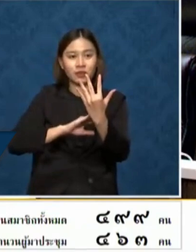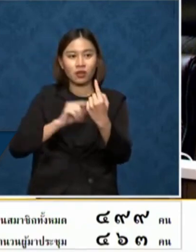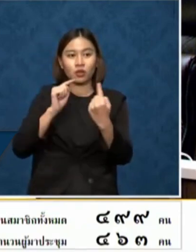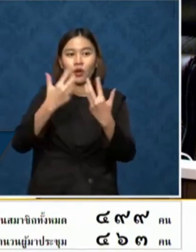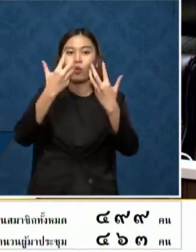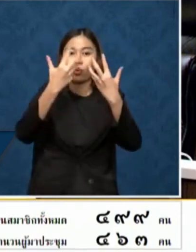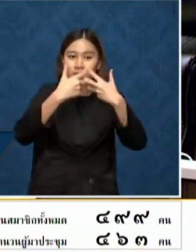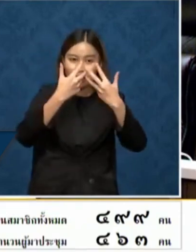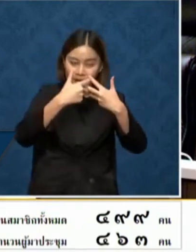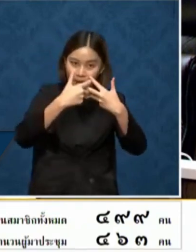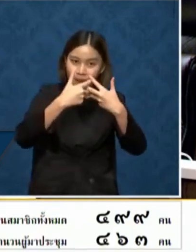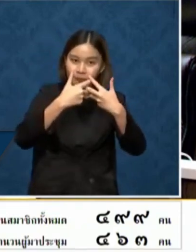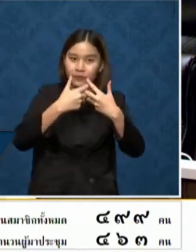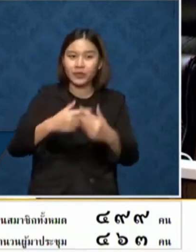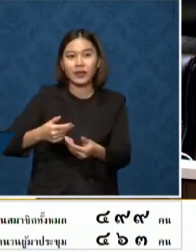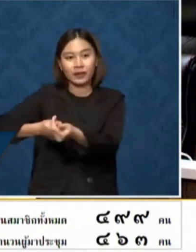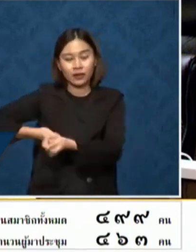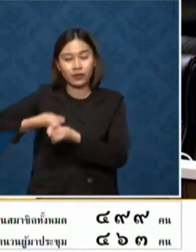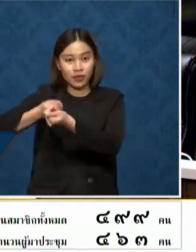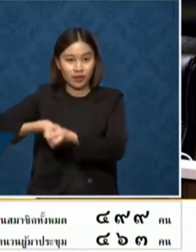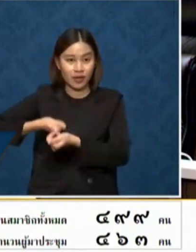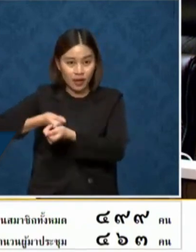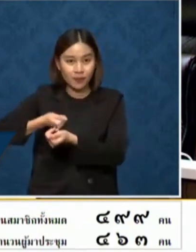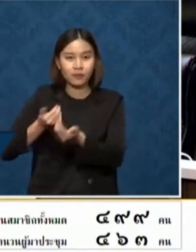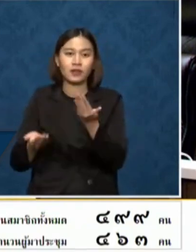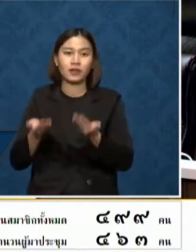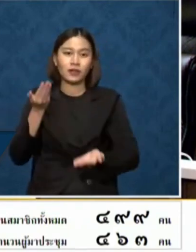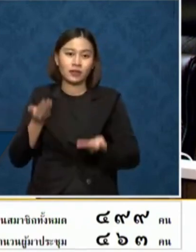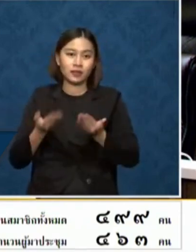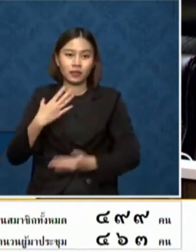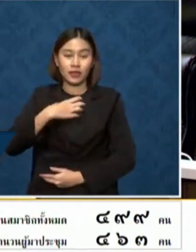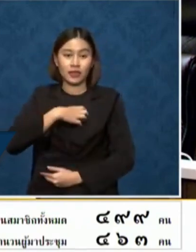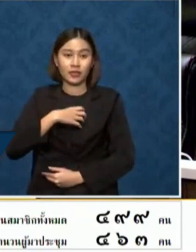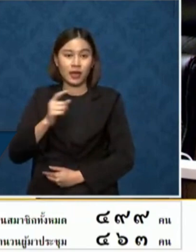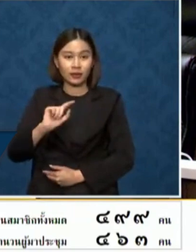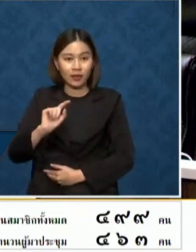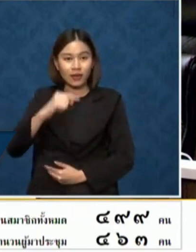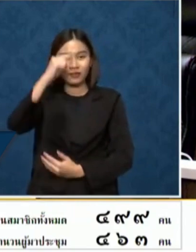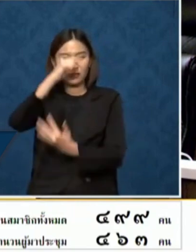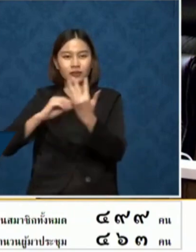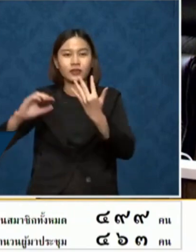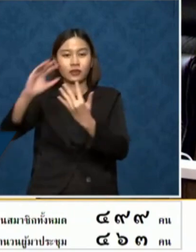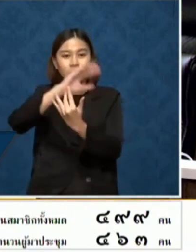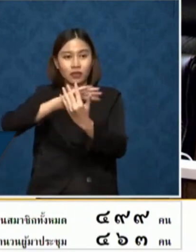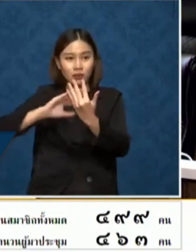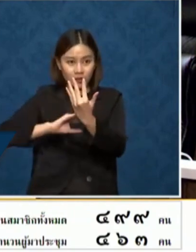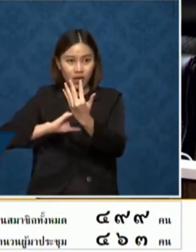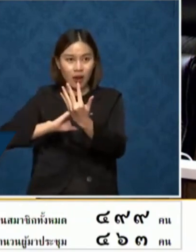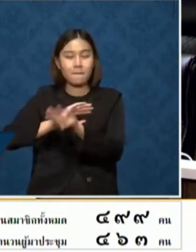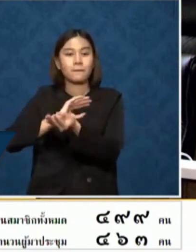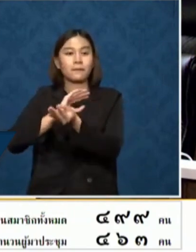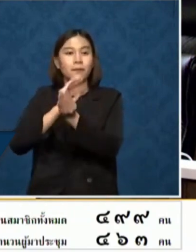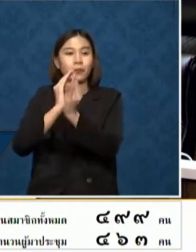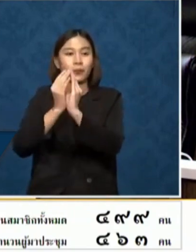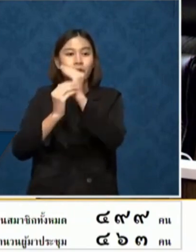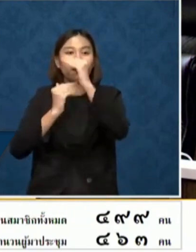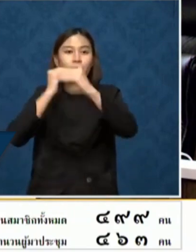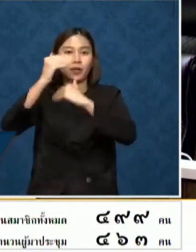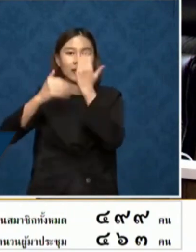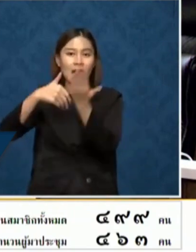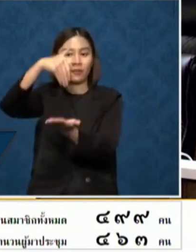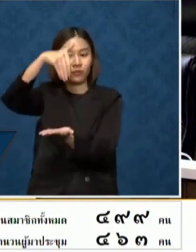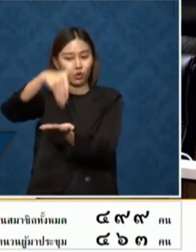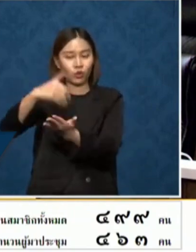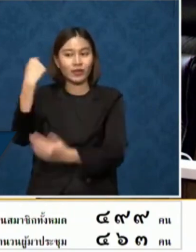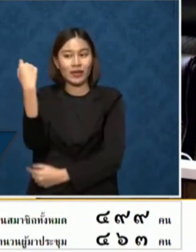อุตสาหกรรมประเทศเกษตรกรรมหรือว่าเราอยากจะมองว่าประเทศไทยจะเป็นประเทศศูนย์กลางแห่งการ